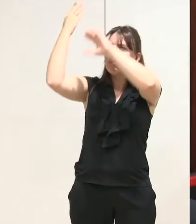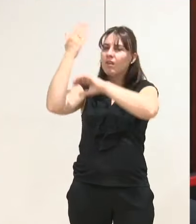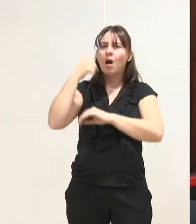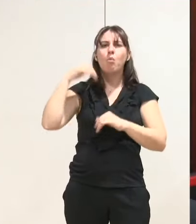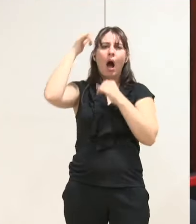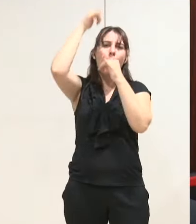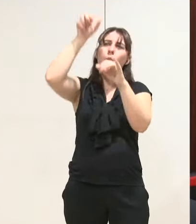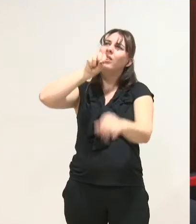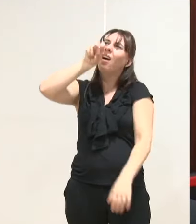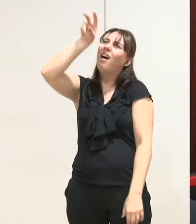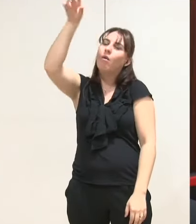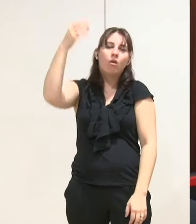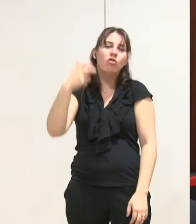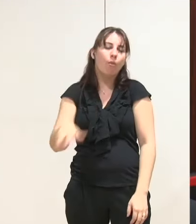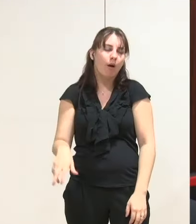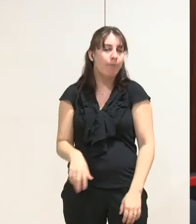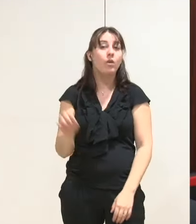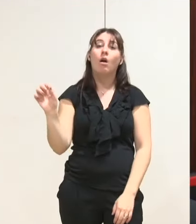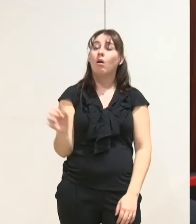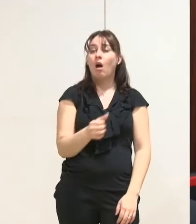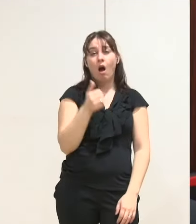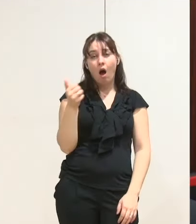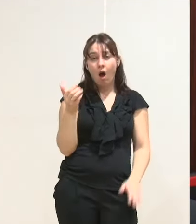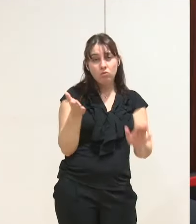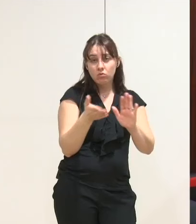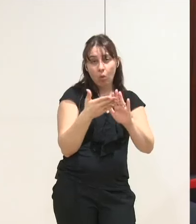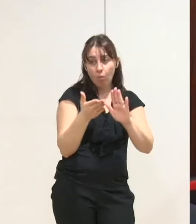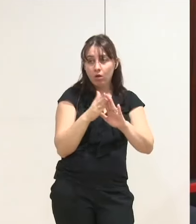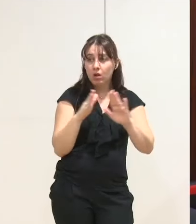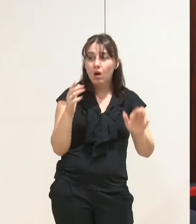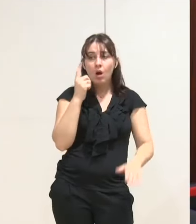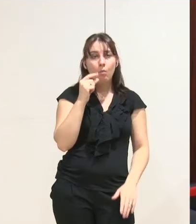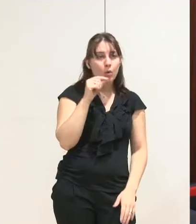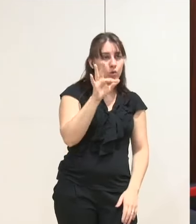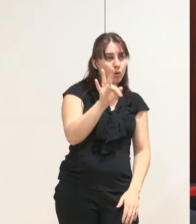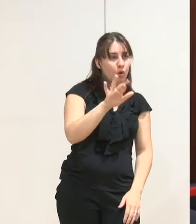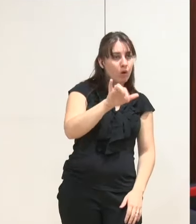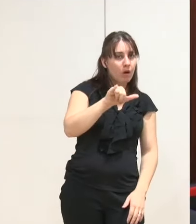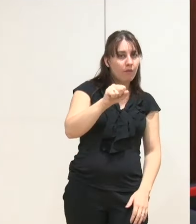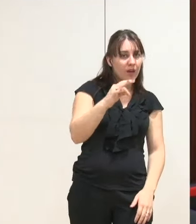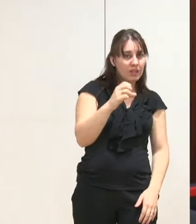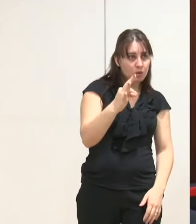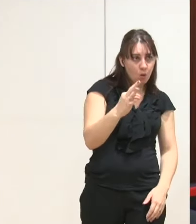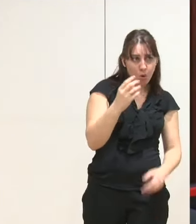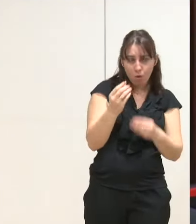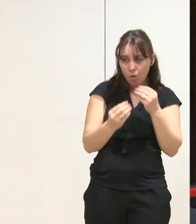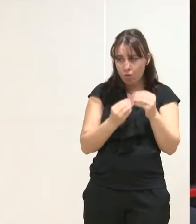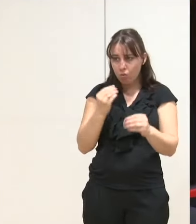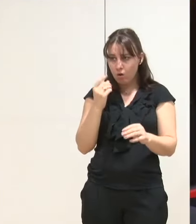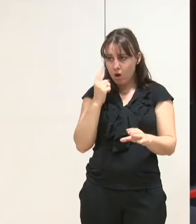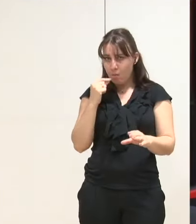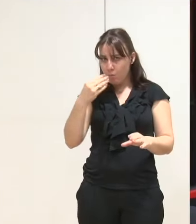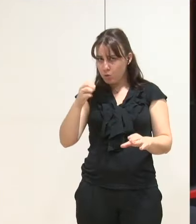lune je veux juste vous demander une chose euh alors je sais pas si c'est à Monsieur fristau ou si j'ose encore une question avec Monsieur à Monsieur